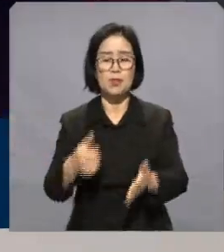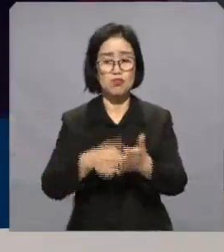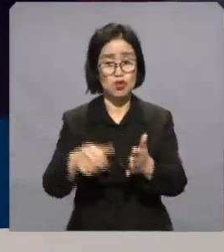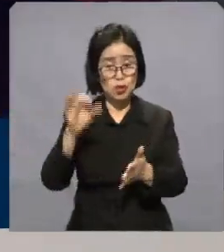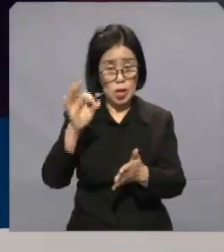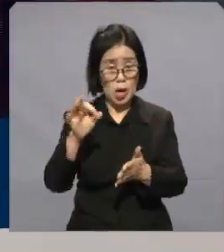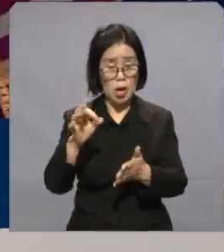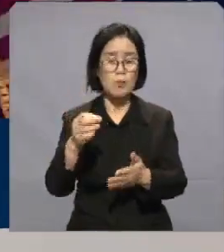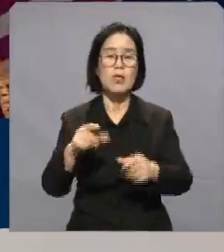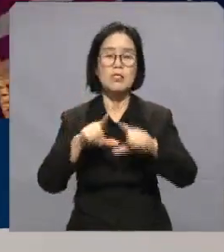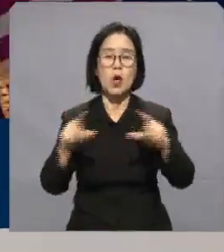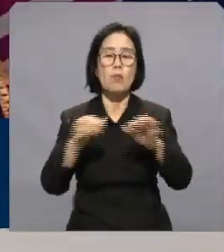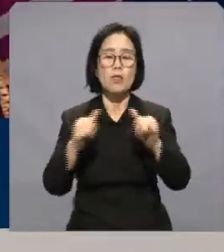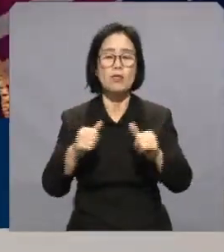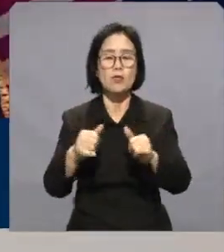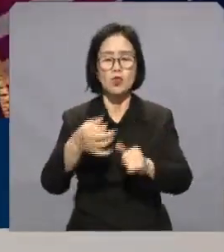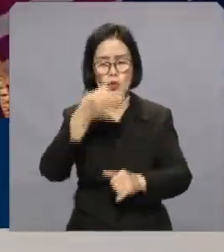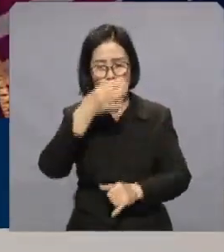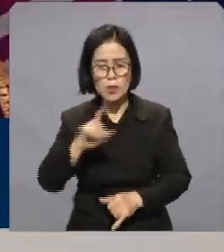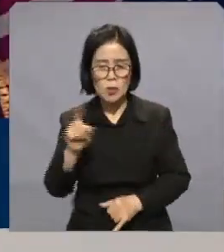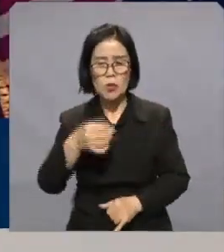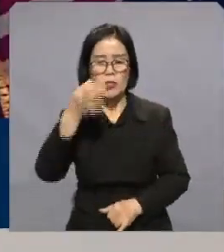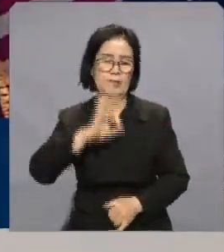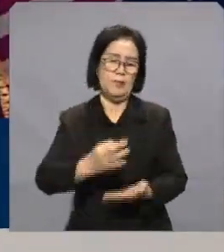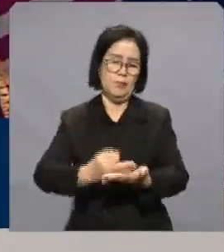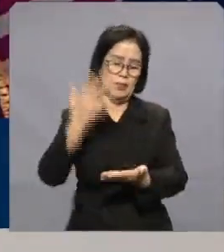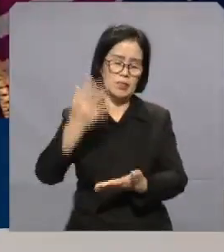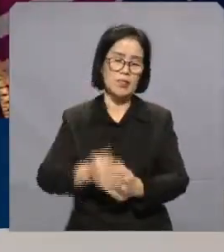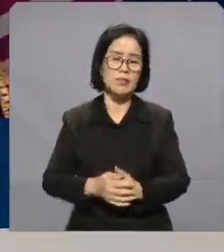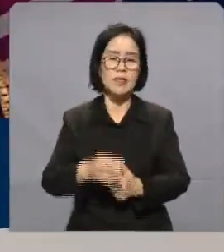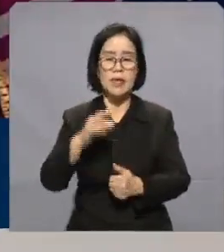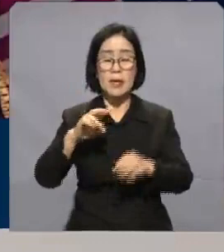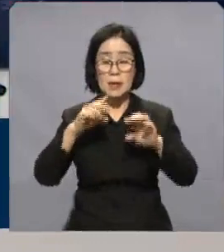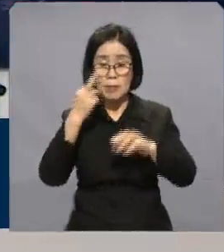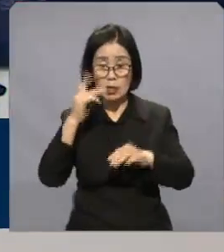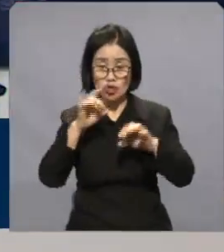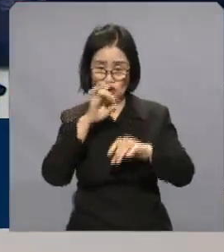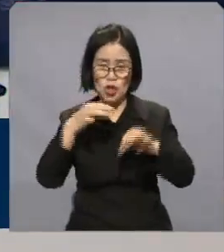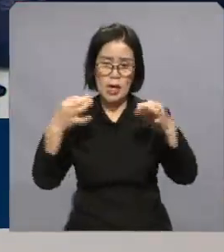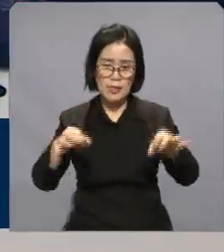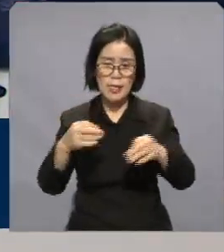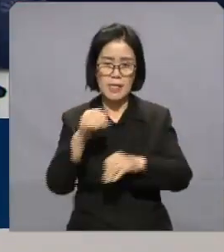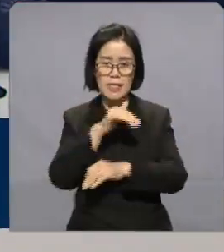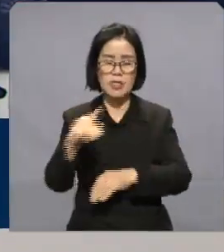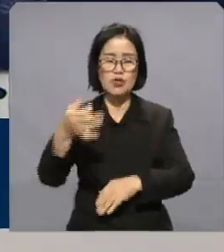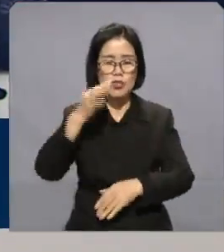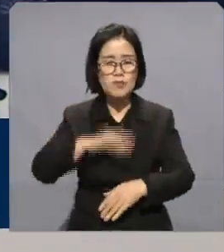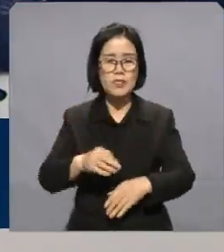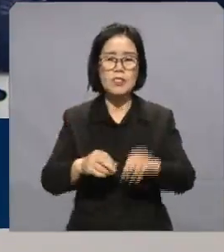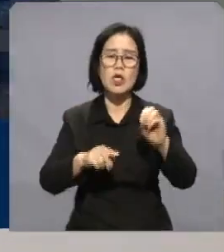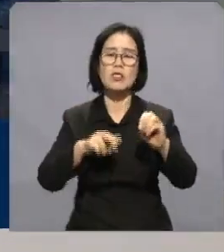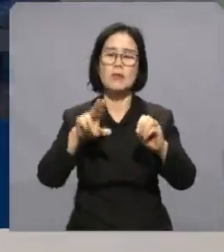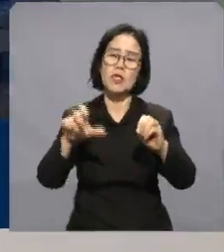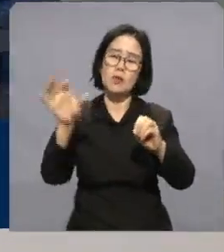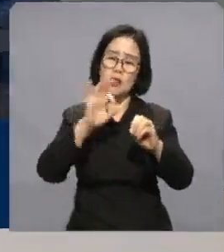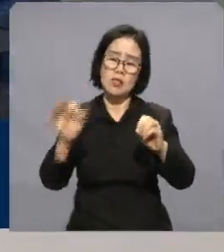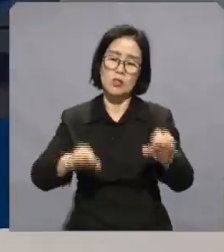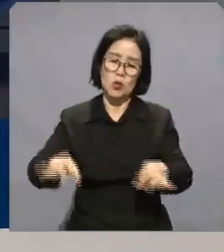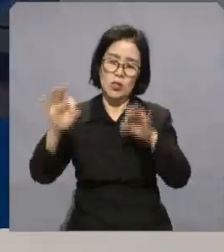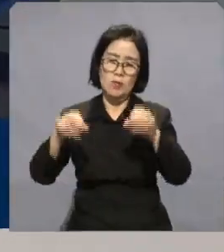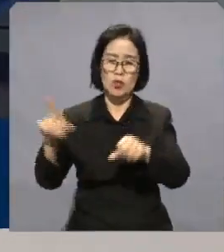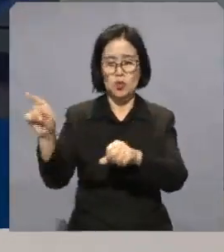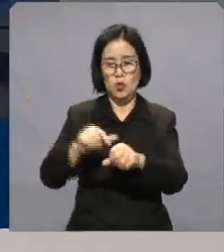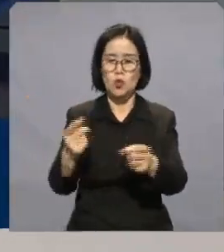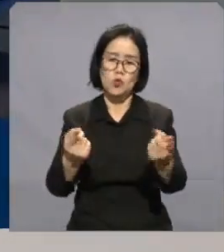물가 못지않게 서민들 힘들게 하는 건 고금리인데요이 미연방준비제도가 기준금리를 0.25% 포인트 올리며 속도